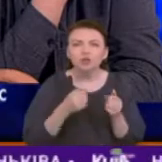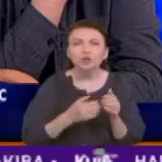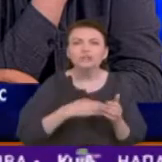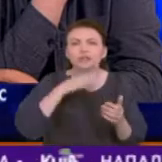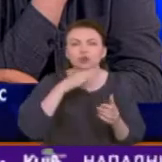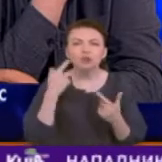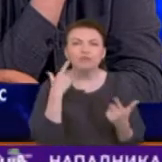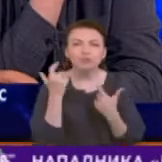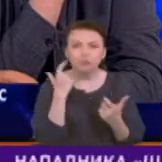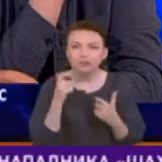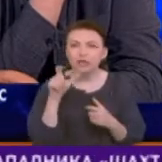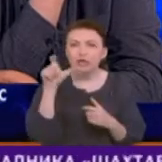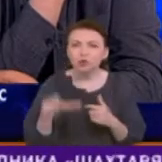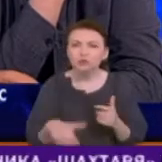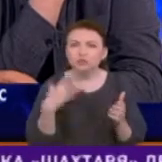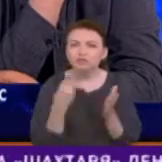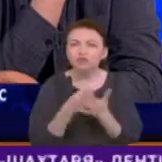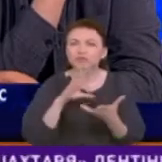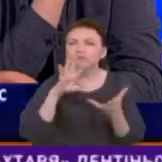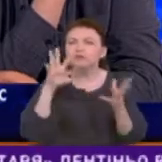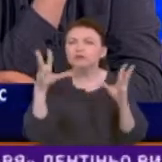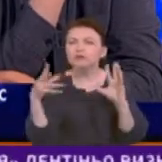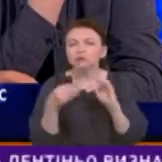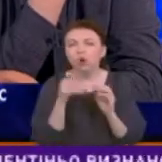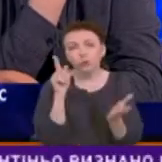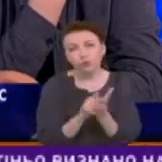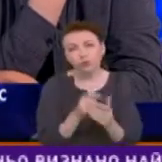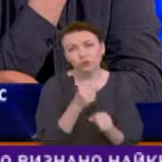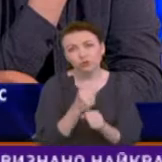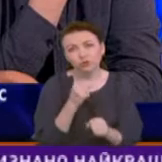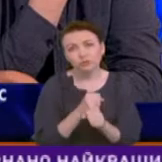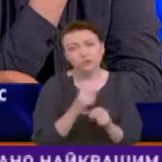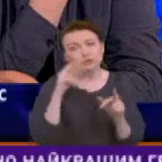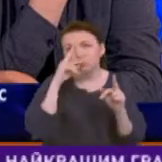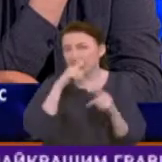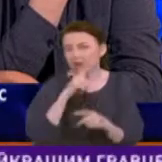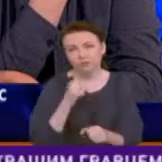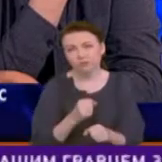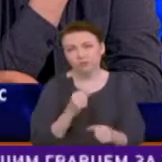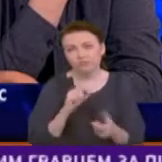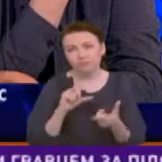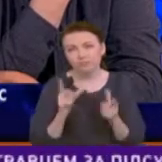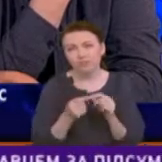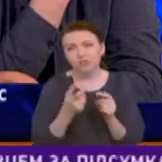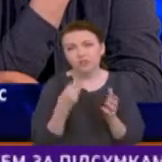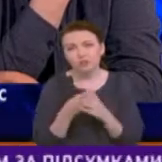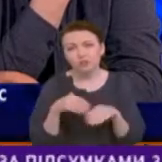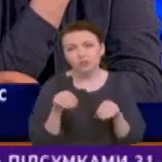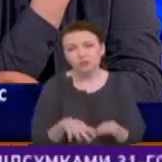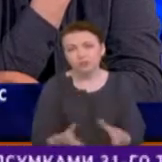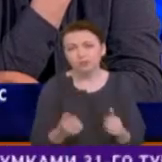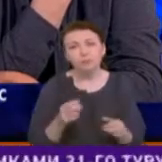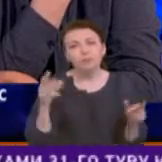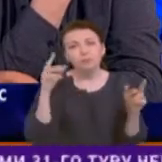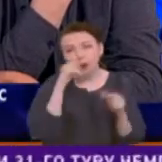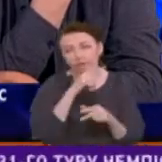інформації, то вона у своїх висновках обов'язково зробить неправильний висновок. Ну, своє рішення прийме